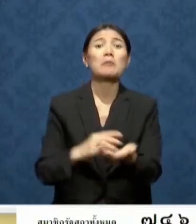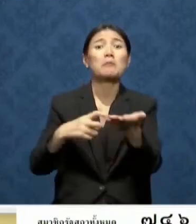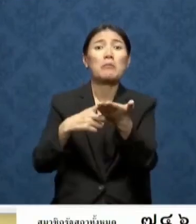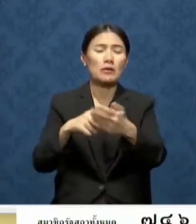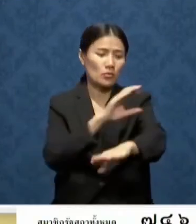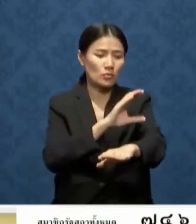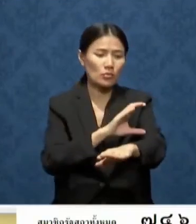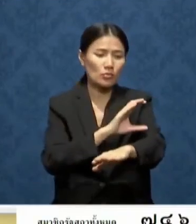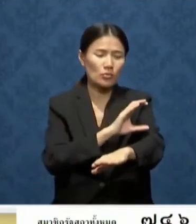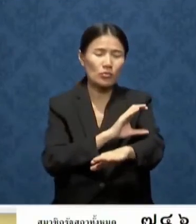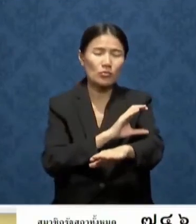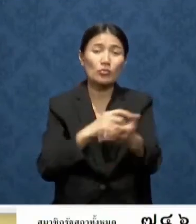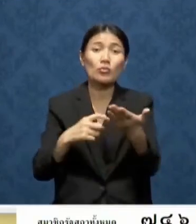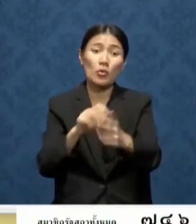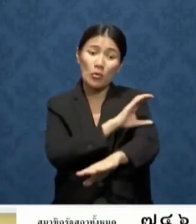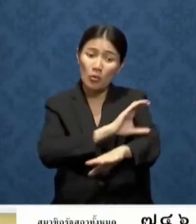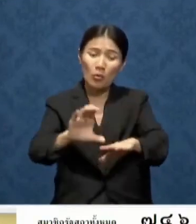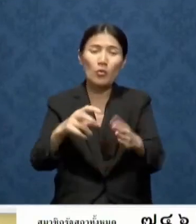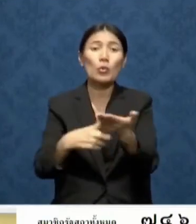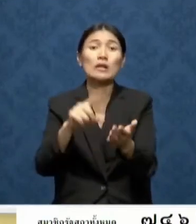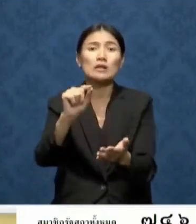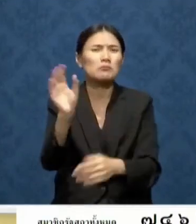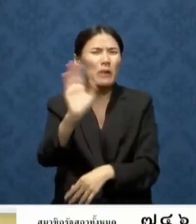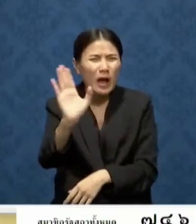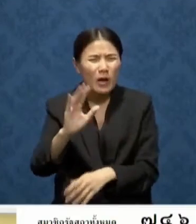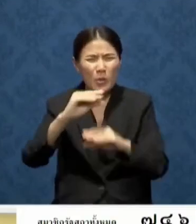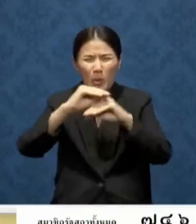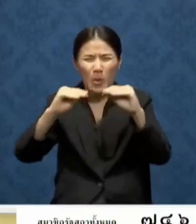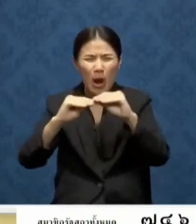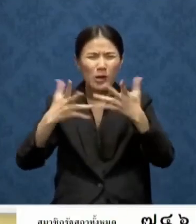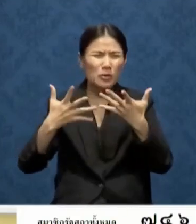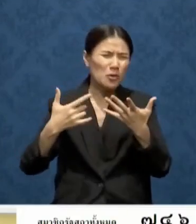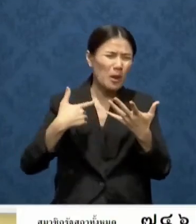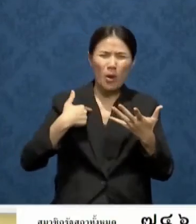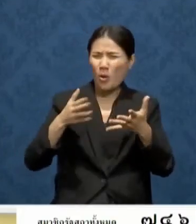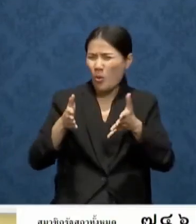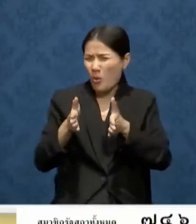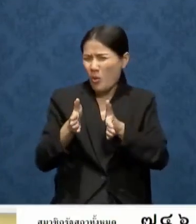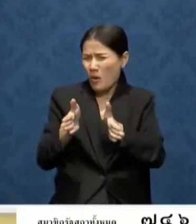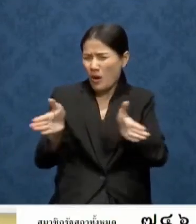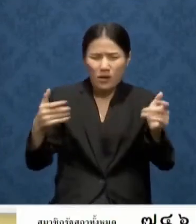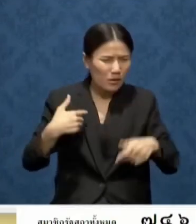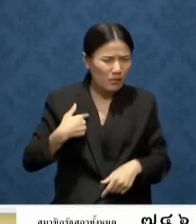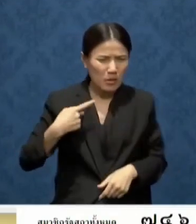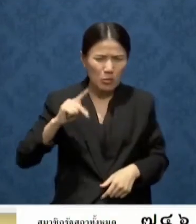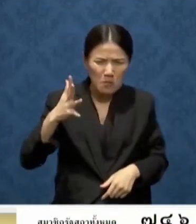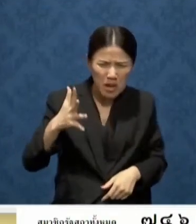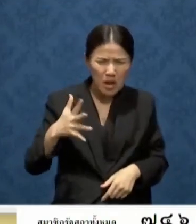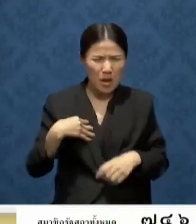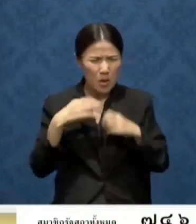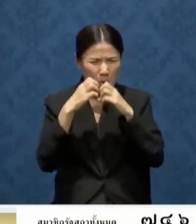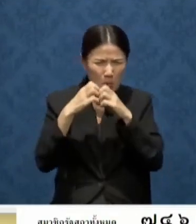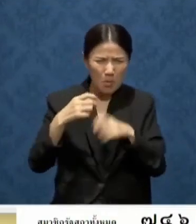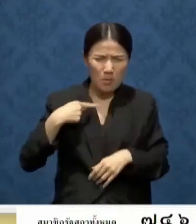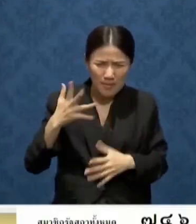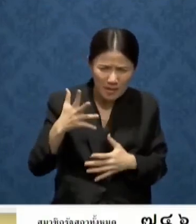อดสายอย่หงทางไปกับการวาดฝันโครงการขนาดใหญ่ที่มใหญ่ว่าแบบเกินจำเป็น 3 ศร์ไม่คมค่